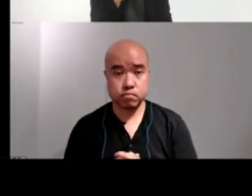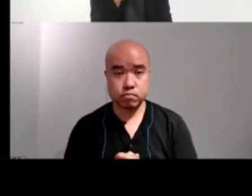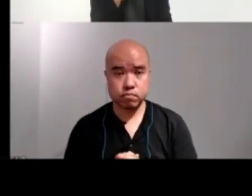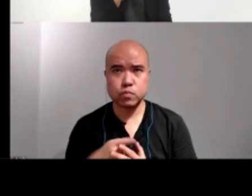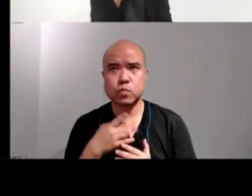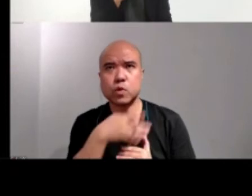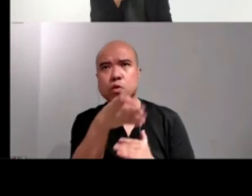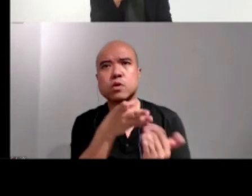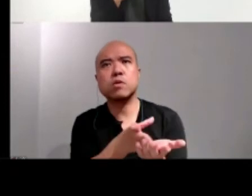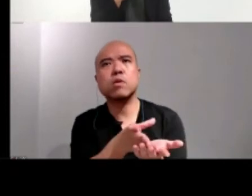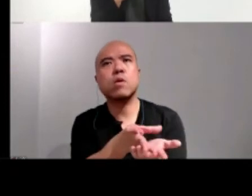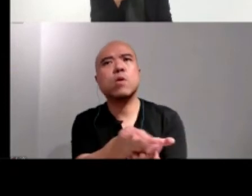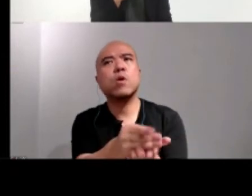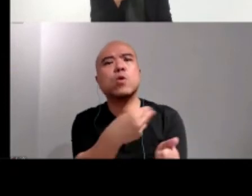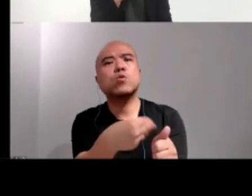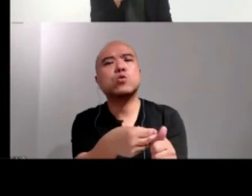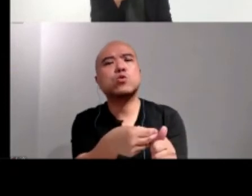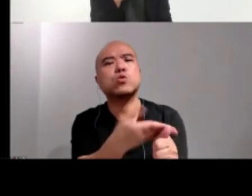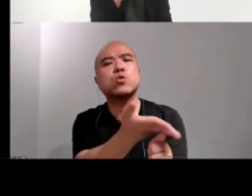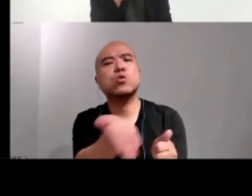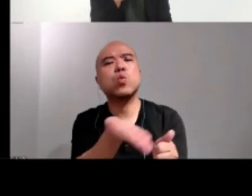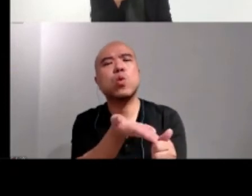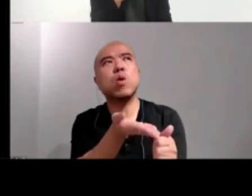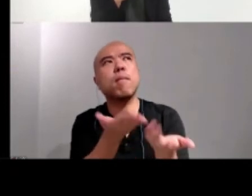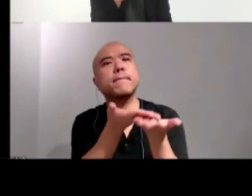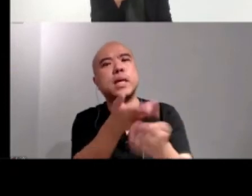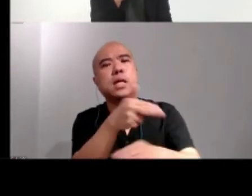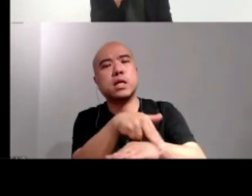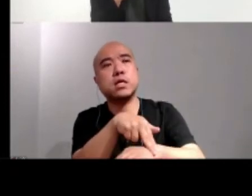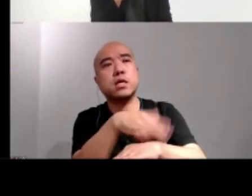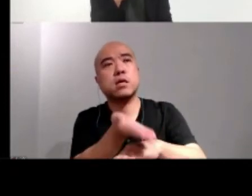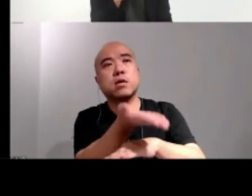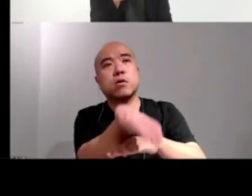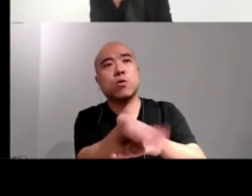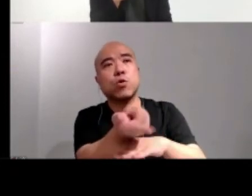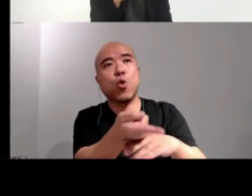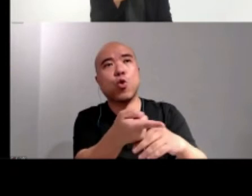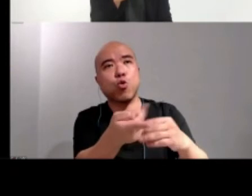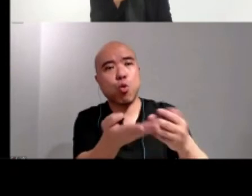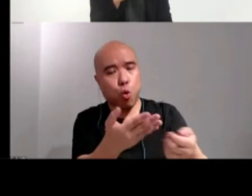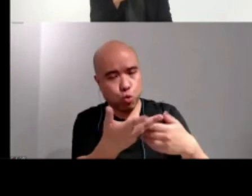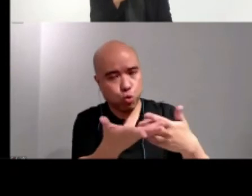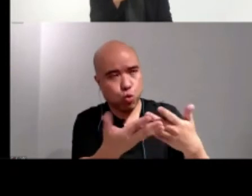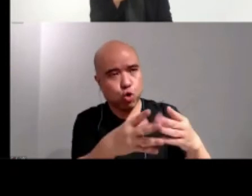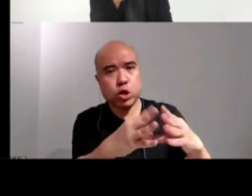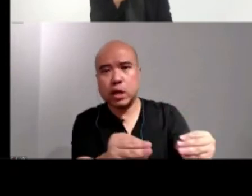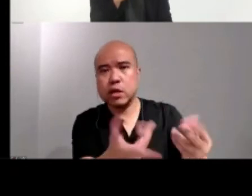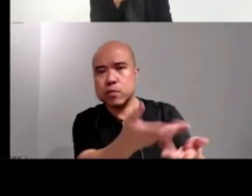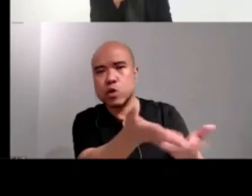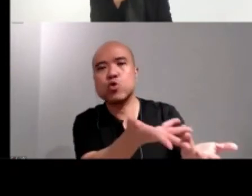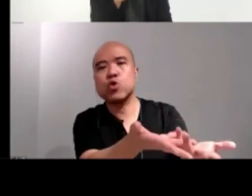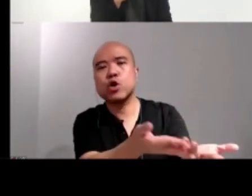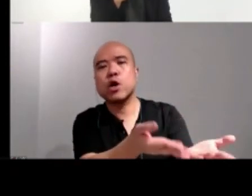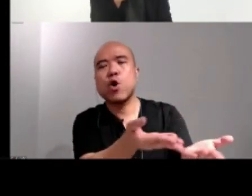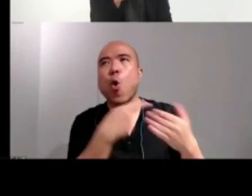哋去照顧佢，去俾設計佢，然後去進行 implement。我哋更加覺得我哋係幫佢係好似一個工匠